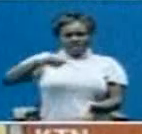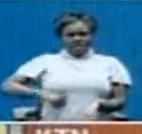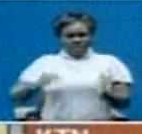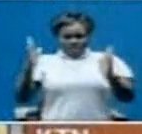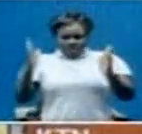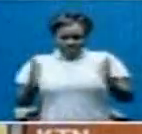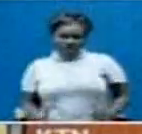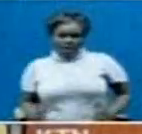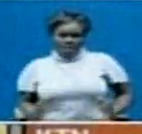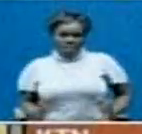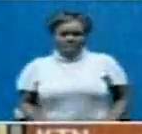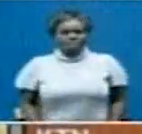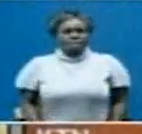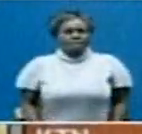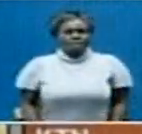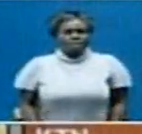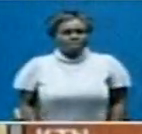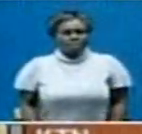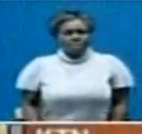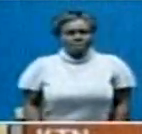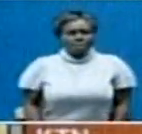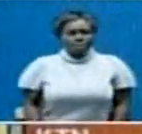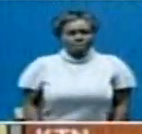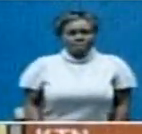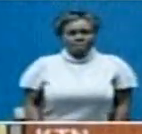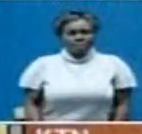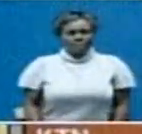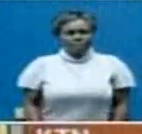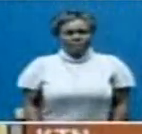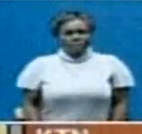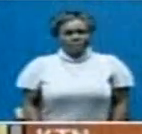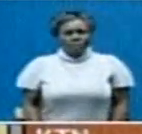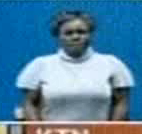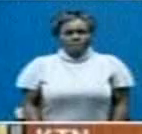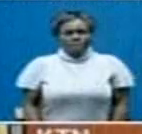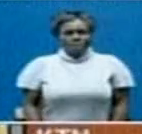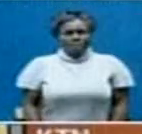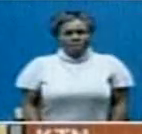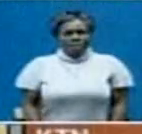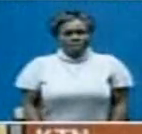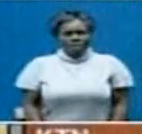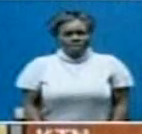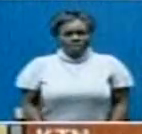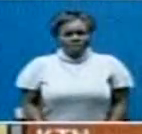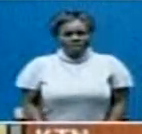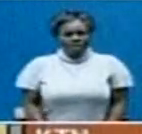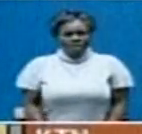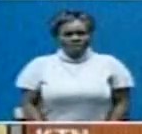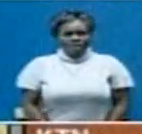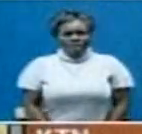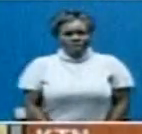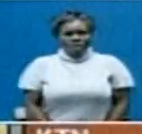power. My name is Honorable Otieno Kajwang, waziri mpya wa hapa.